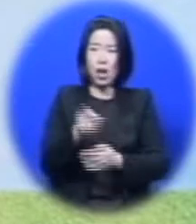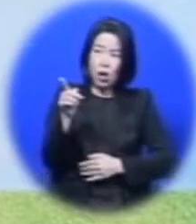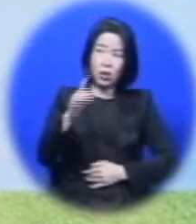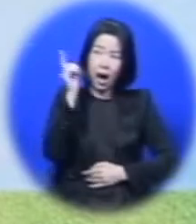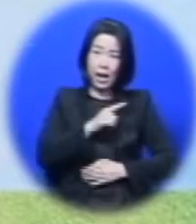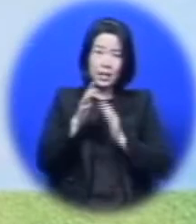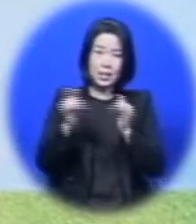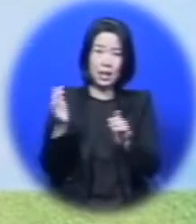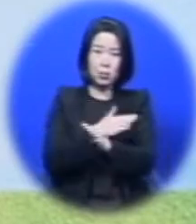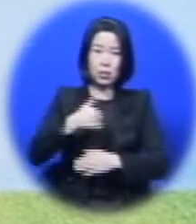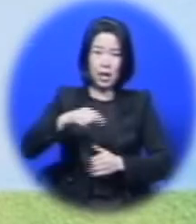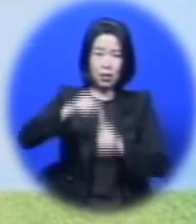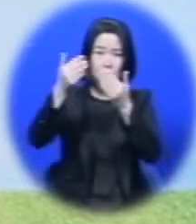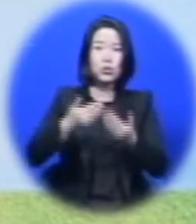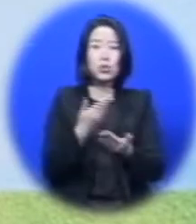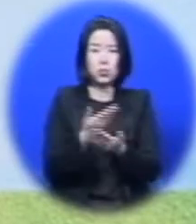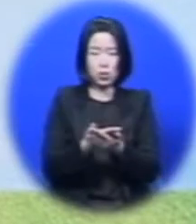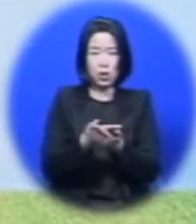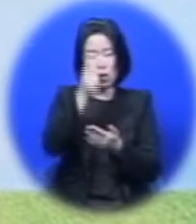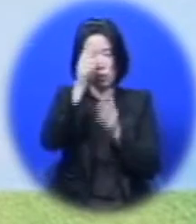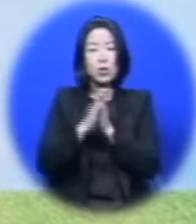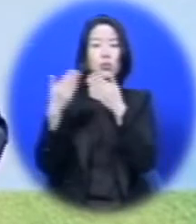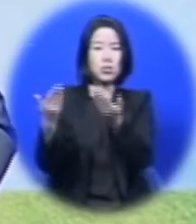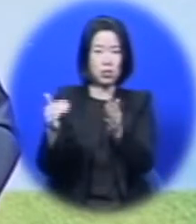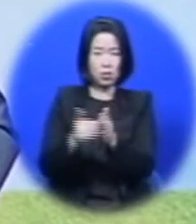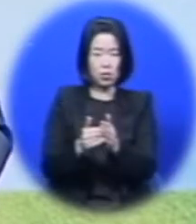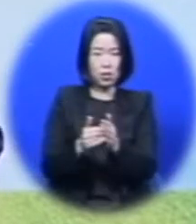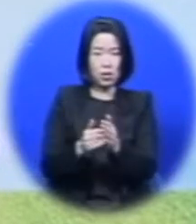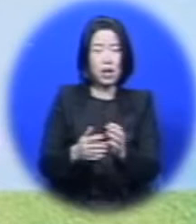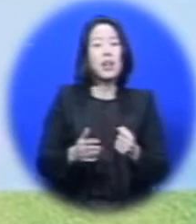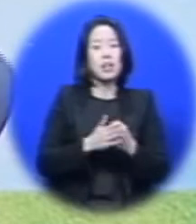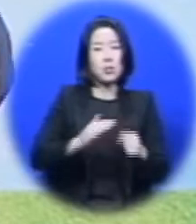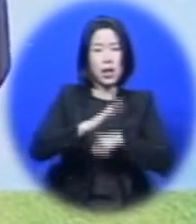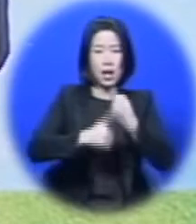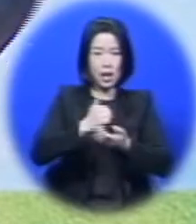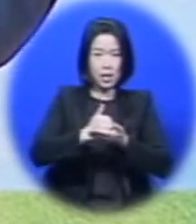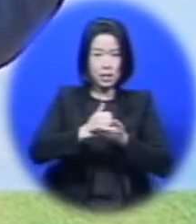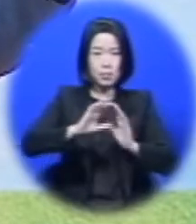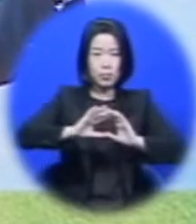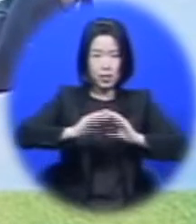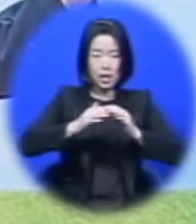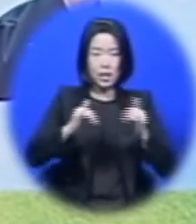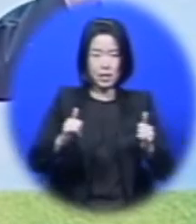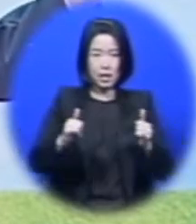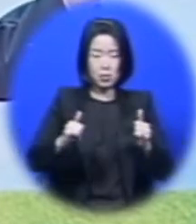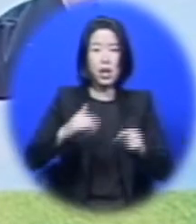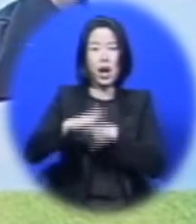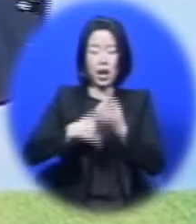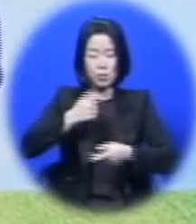나를 건져주십시오. 라고 기도합니다. 그러니까 하나님의 나라 사람은 하나님이 통치하시는 것을